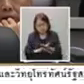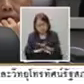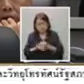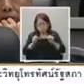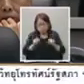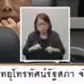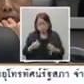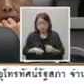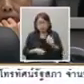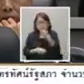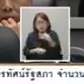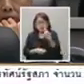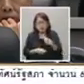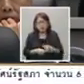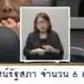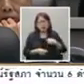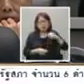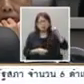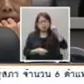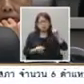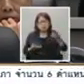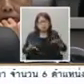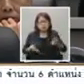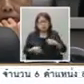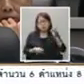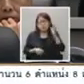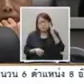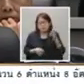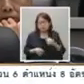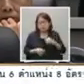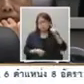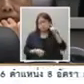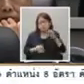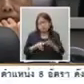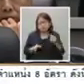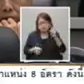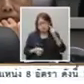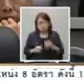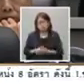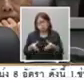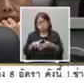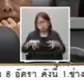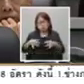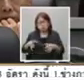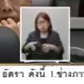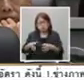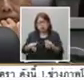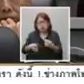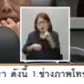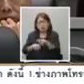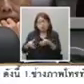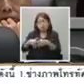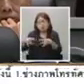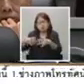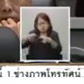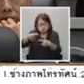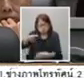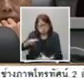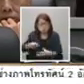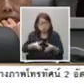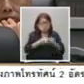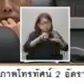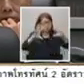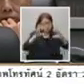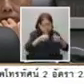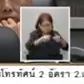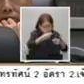ปไหนผมไม่รู้เรื่องด้วยนะครับพรรคฝ่ายค้านมันมีหลายพรรคฝ่ายรัฐบาลก็มีหลายพรร